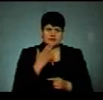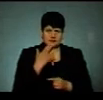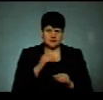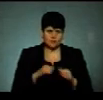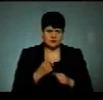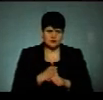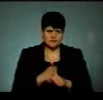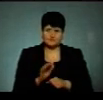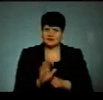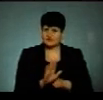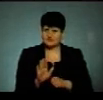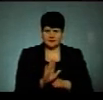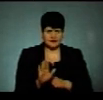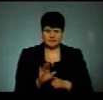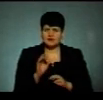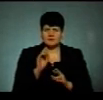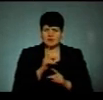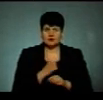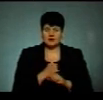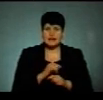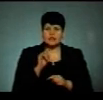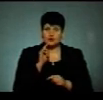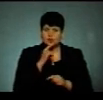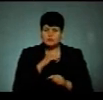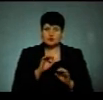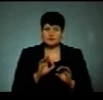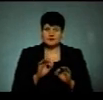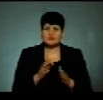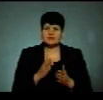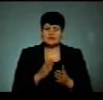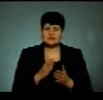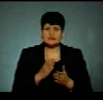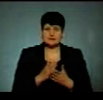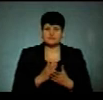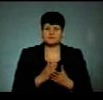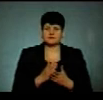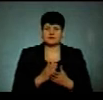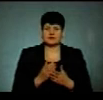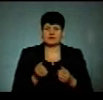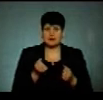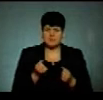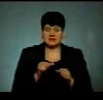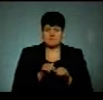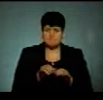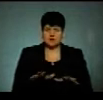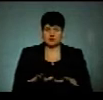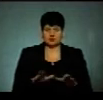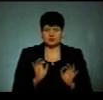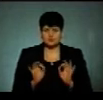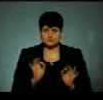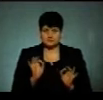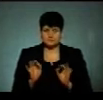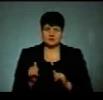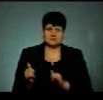сама. Ви неправильно зрозуміли. Економічно обґрунтований, яке дає можливість тримати мережу безпечною